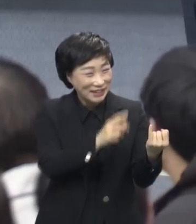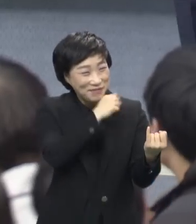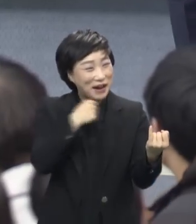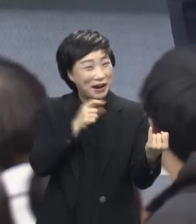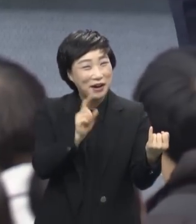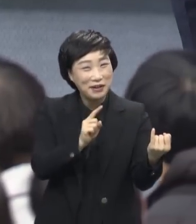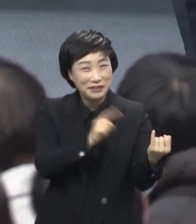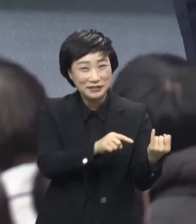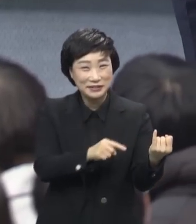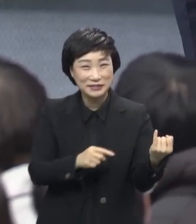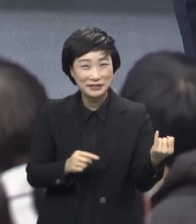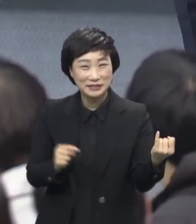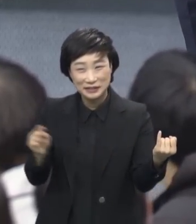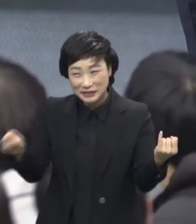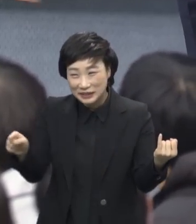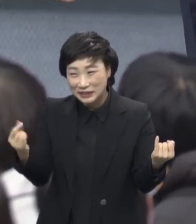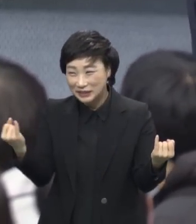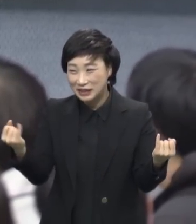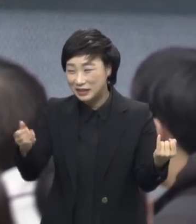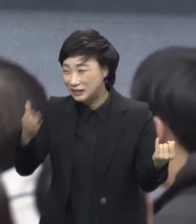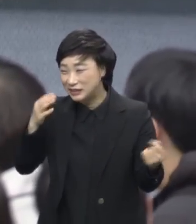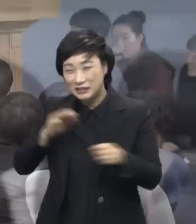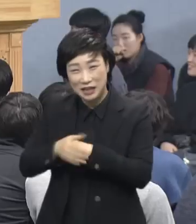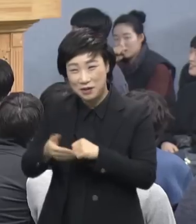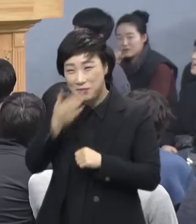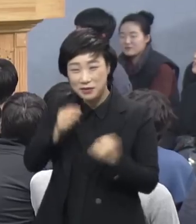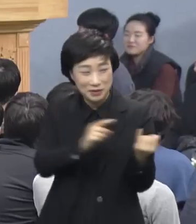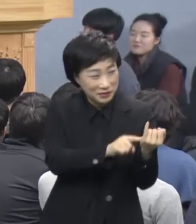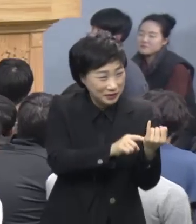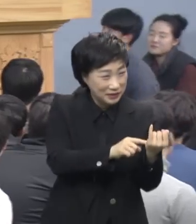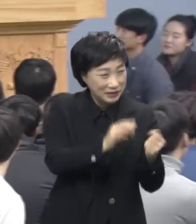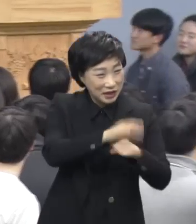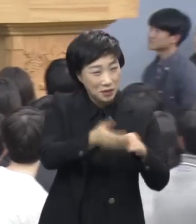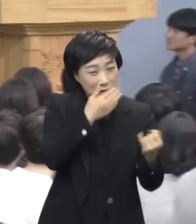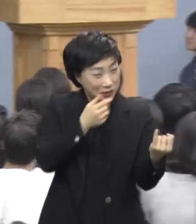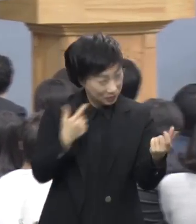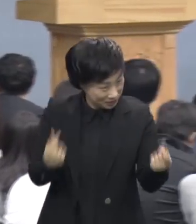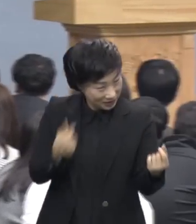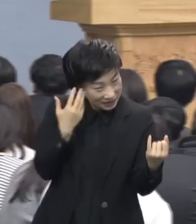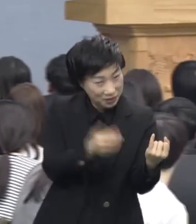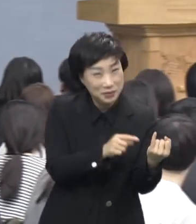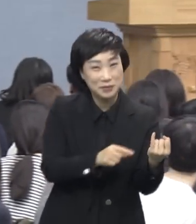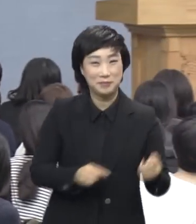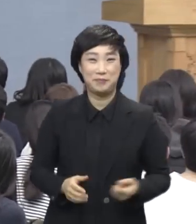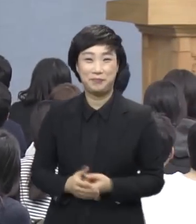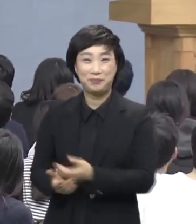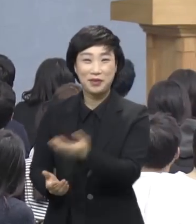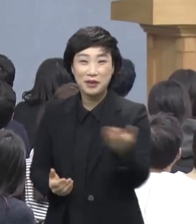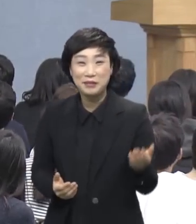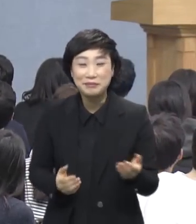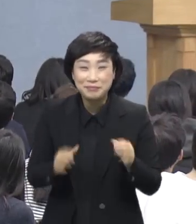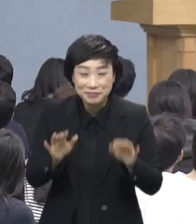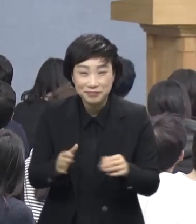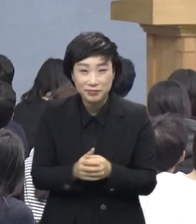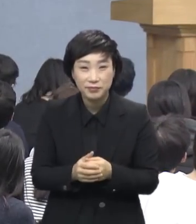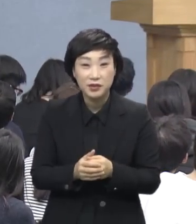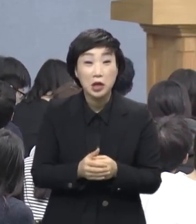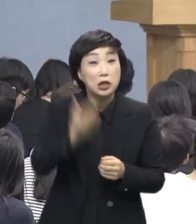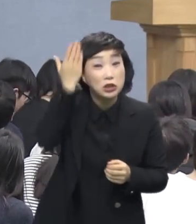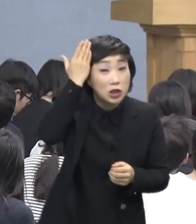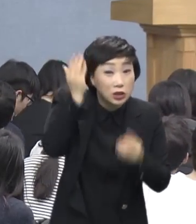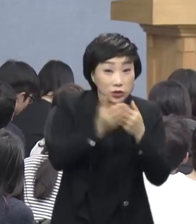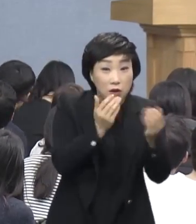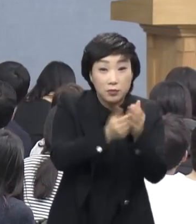얘 맛하고 너 맛하고 똑같은 맛이지? 자, 사람들이 그러니까 여기까지만 경험이 있기